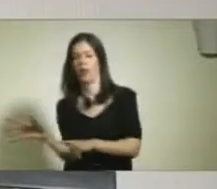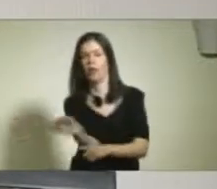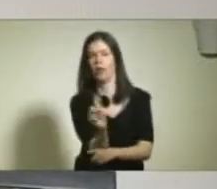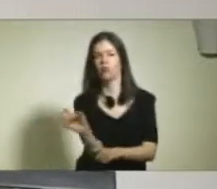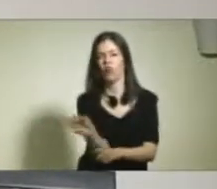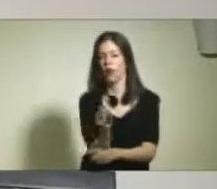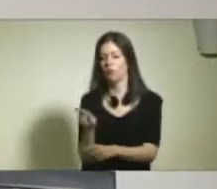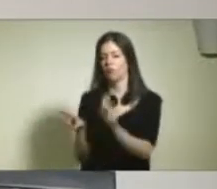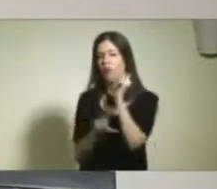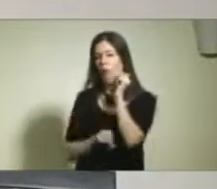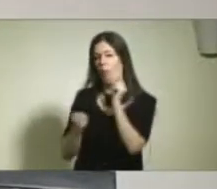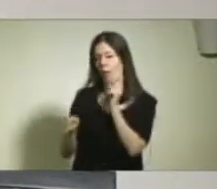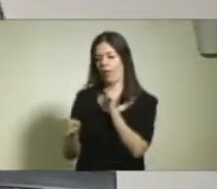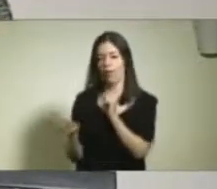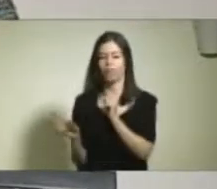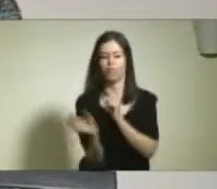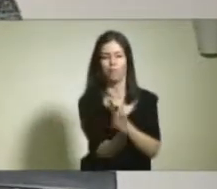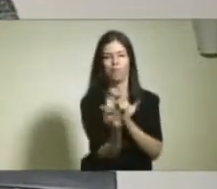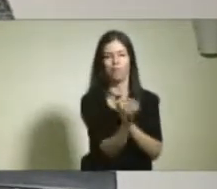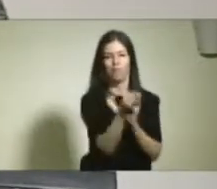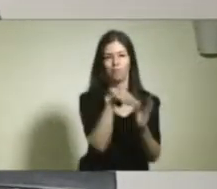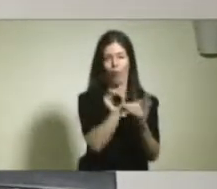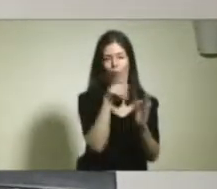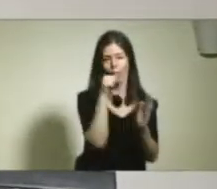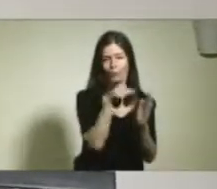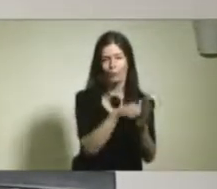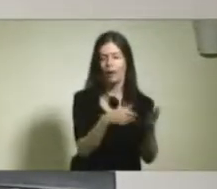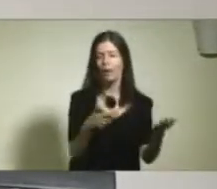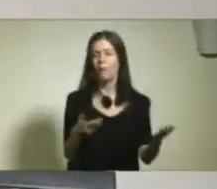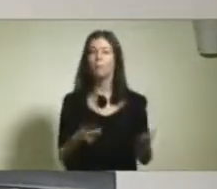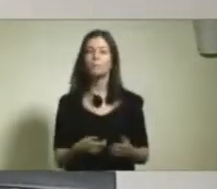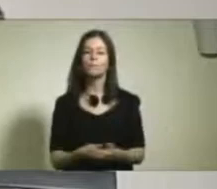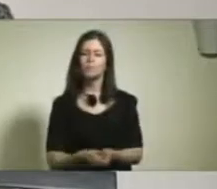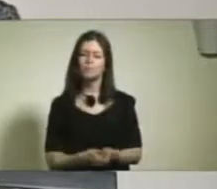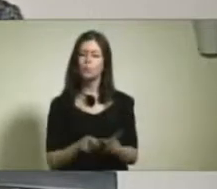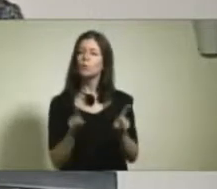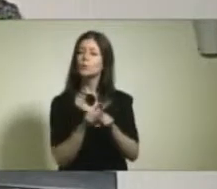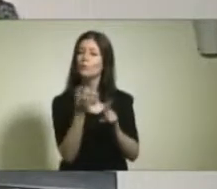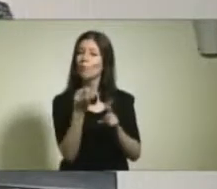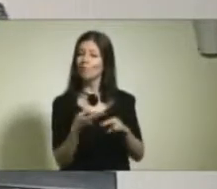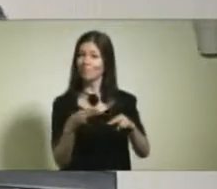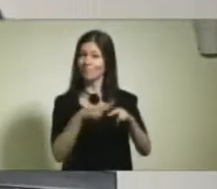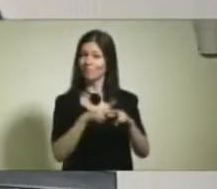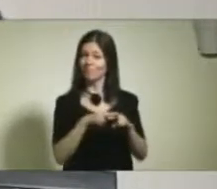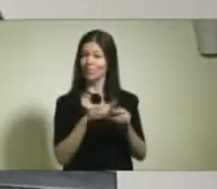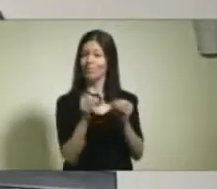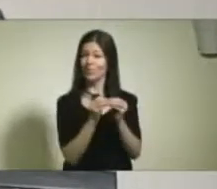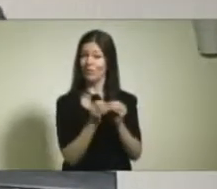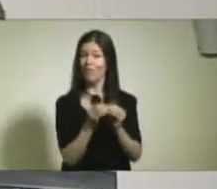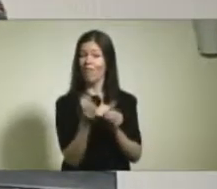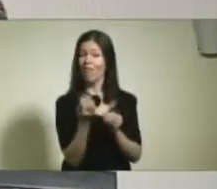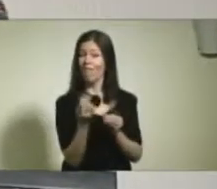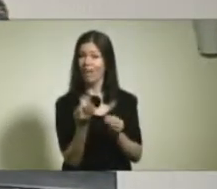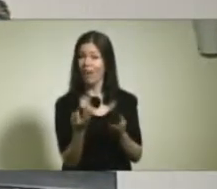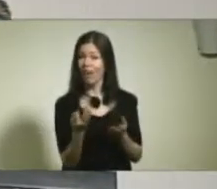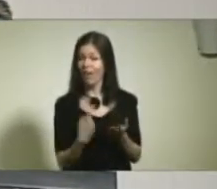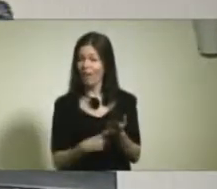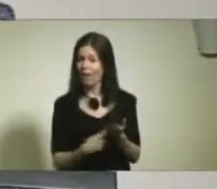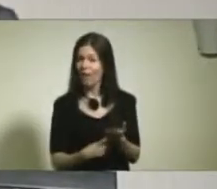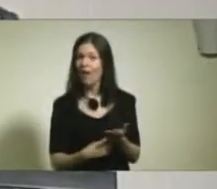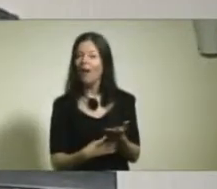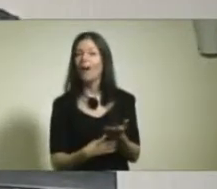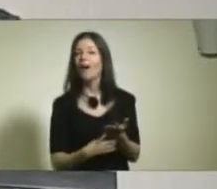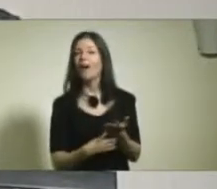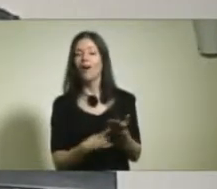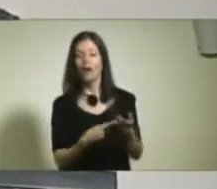locales. Et une nouveauté, pour encore augmenter notre chiffre d'affaires, la Banque Postale va